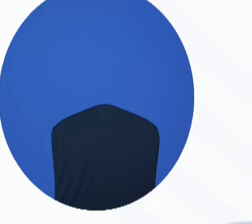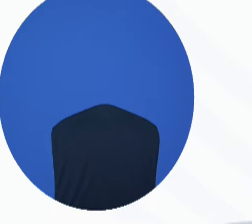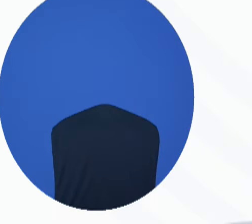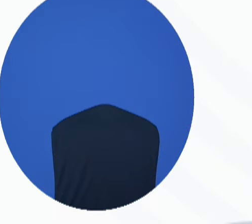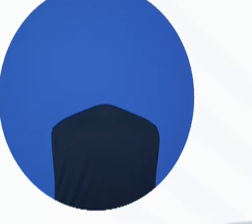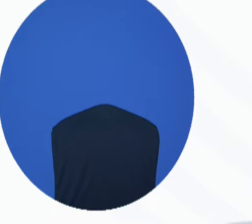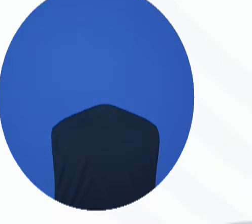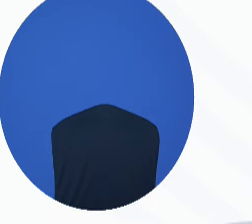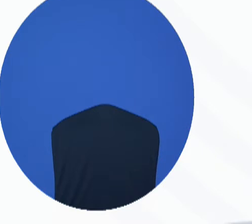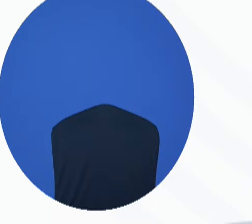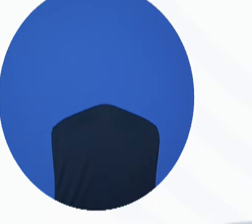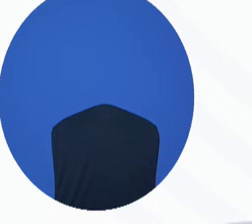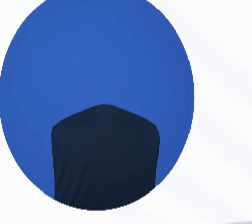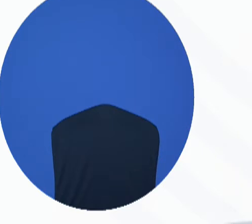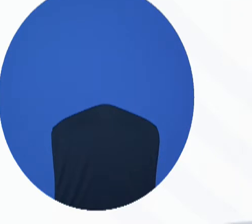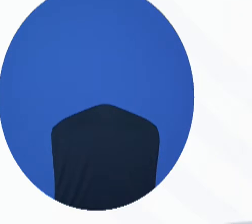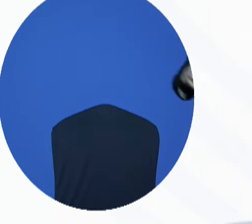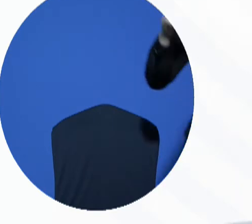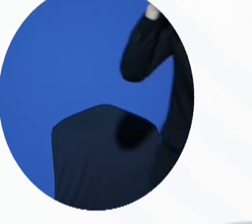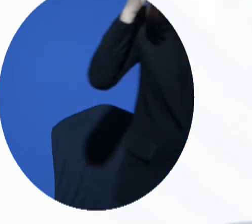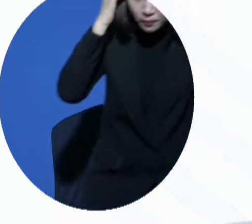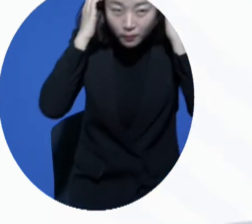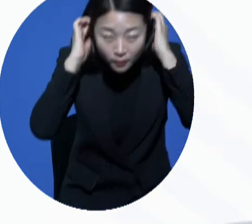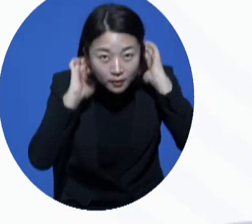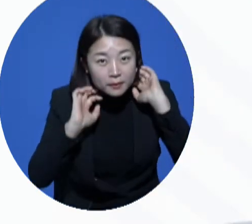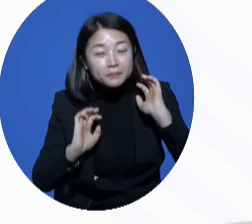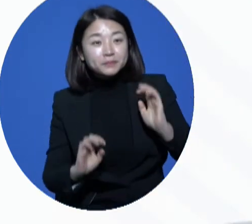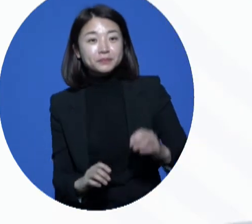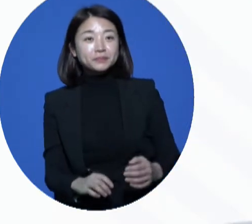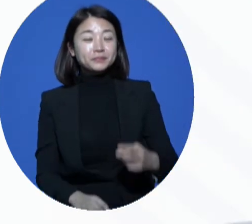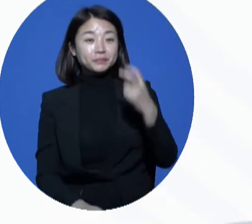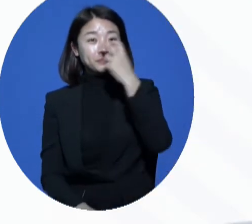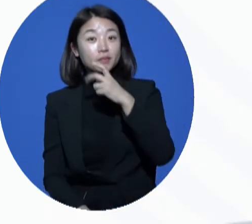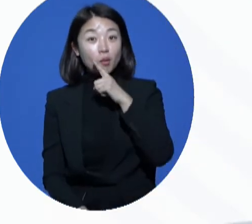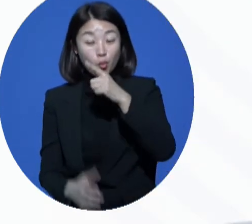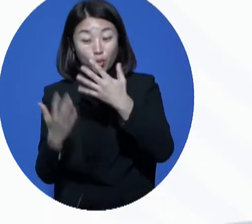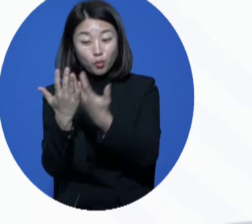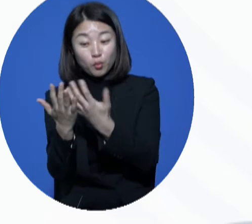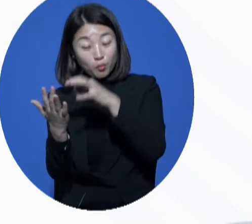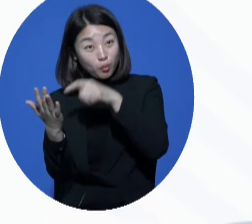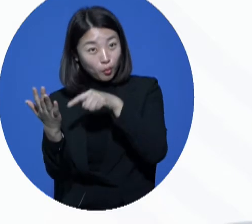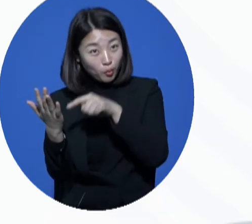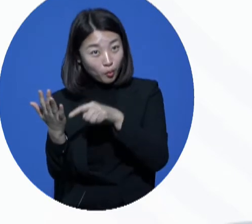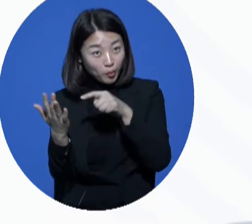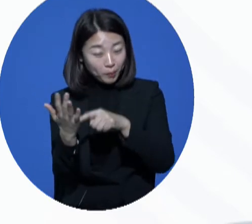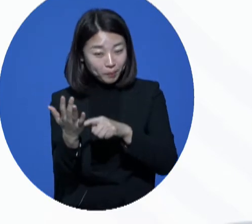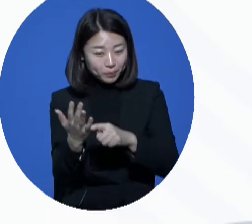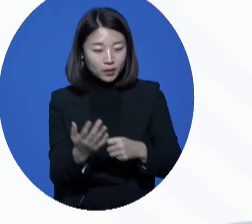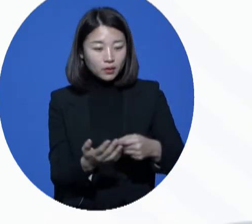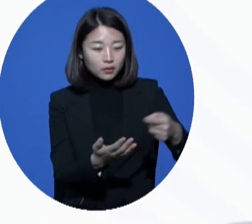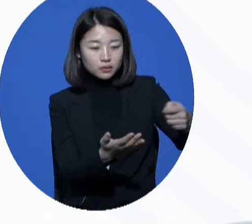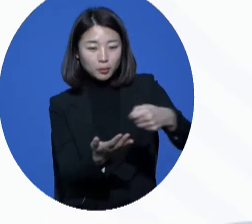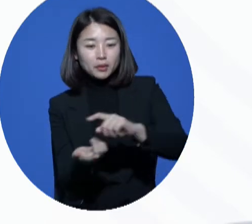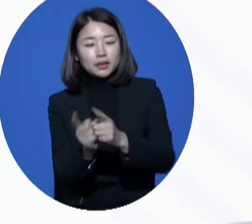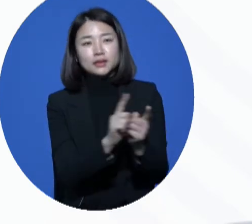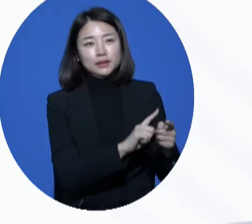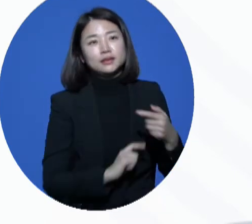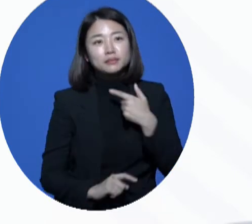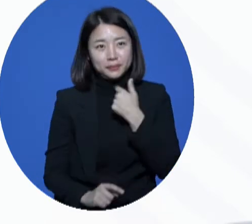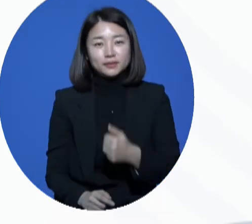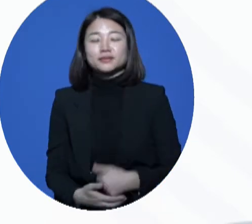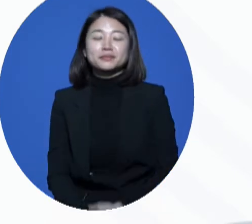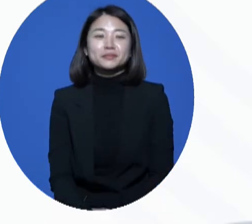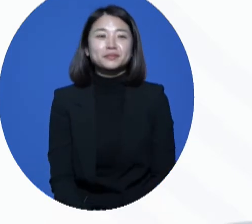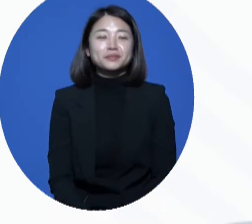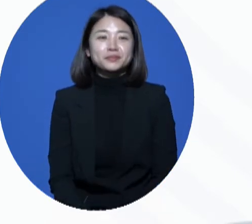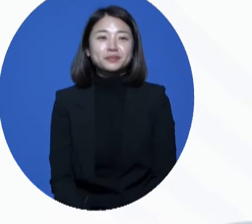시간적인 말미를 주기도 합니다. 그리고 감사의 대부분은 서면으로 대체하게 되기도 했습니다. 그래서